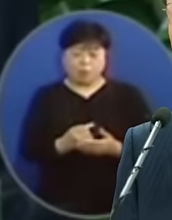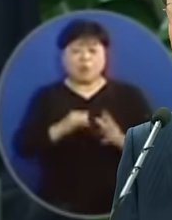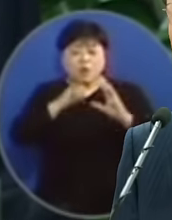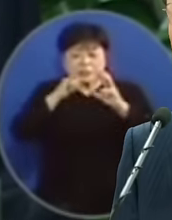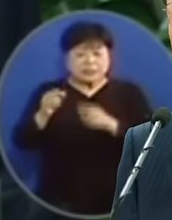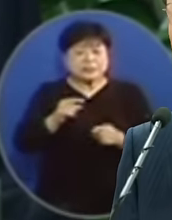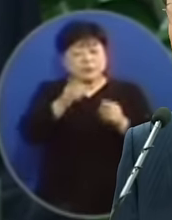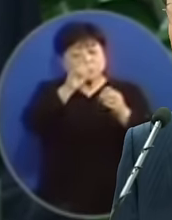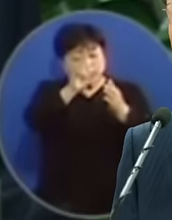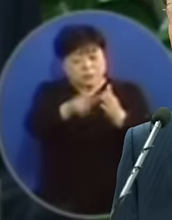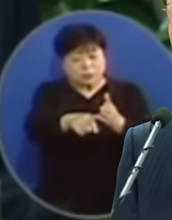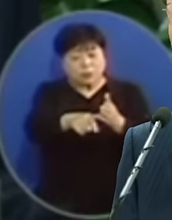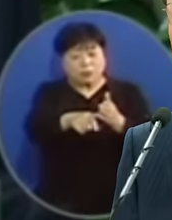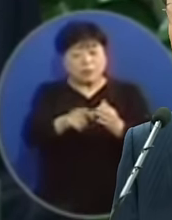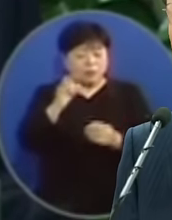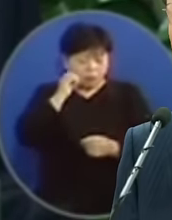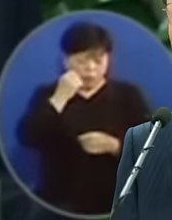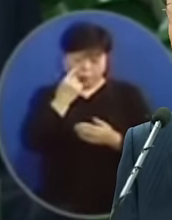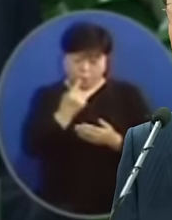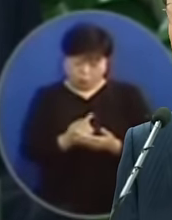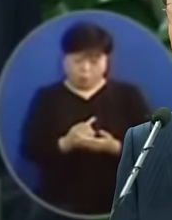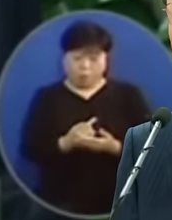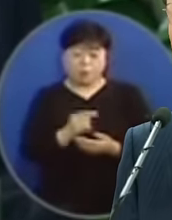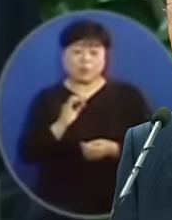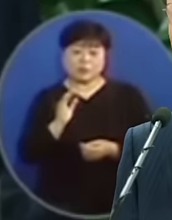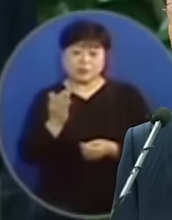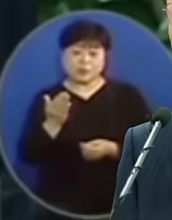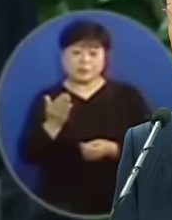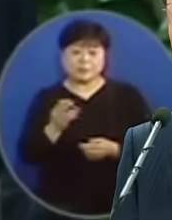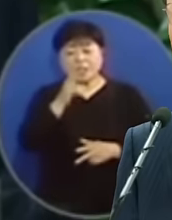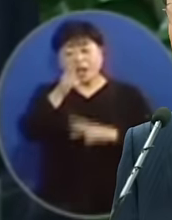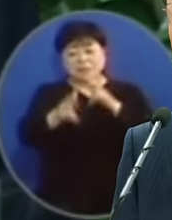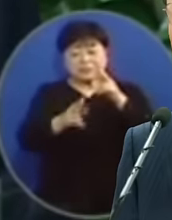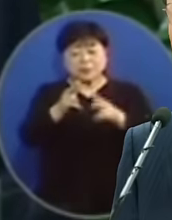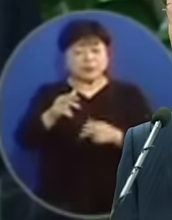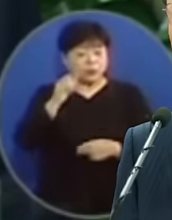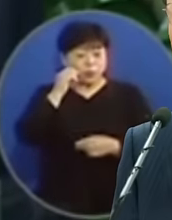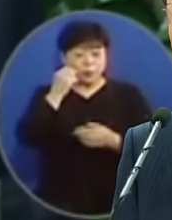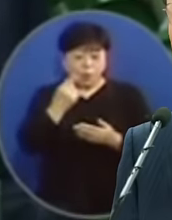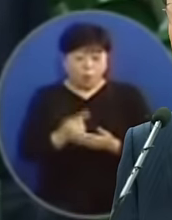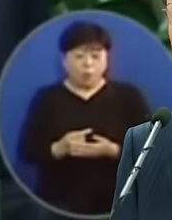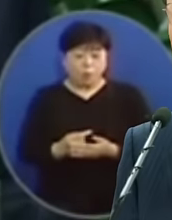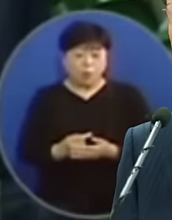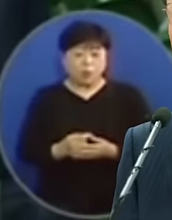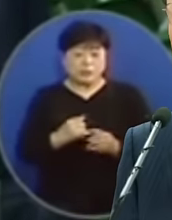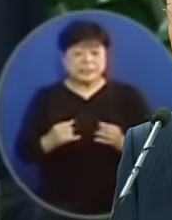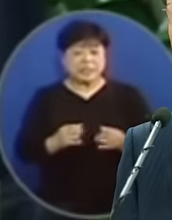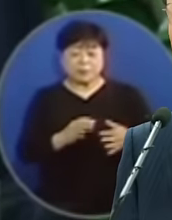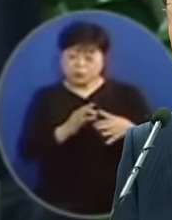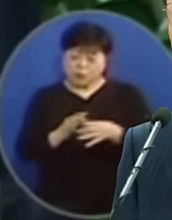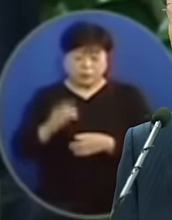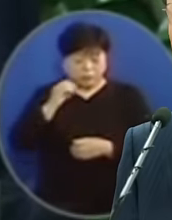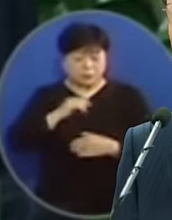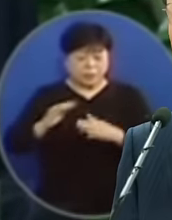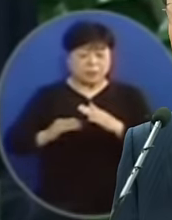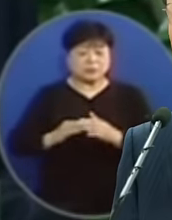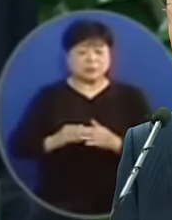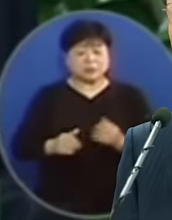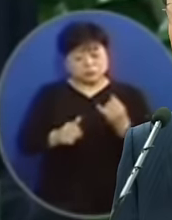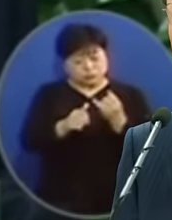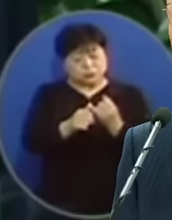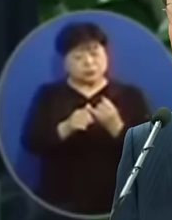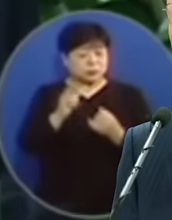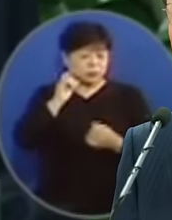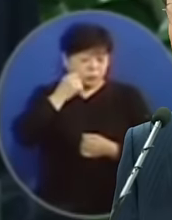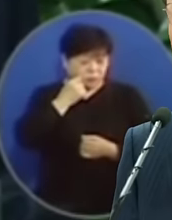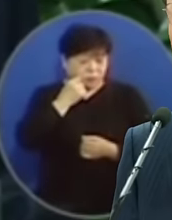세상 생활에 어려움이 다가오는 것입니다. 사업상 어려움이 다가오고 대인관계 어려움, 가정의 어려움, 부부간의